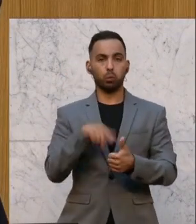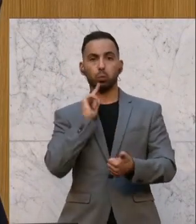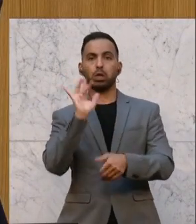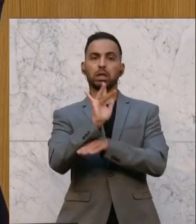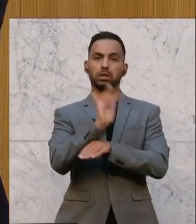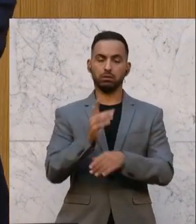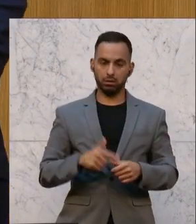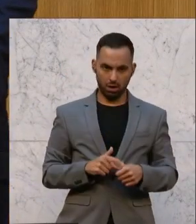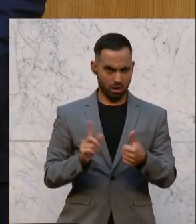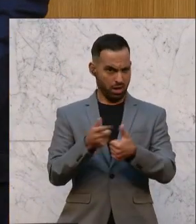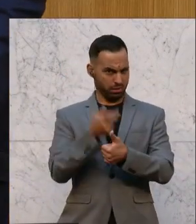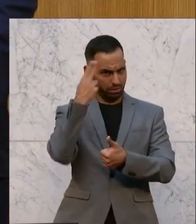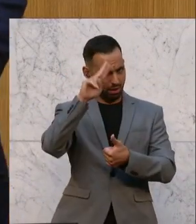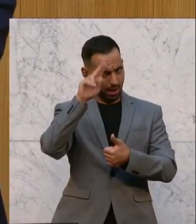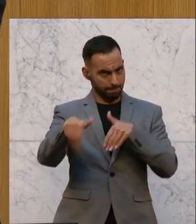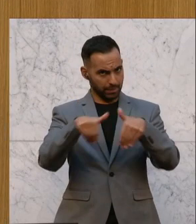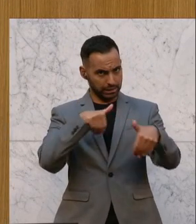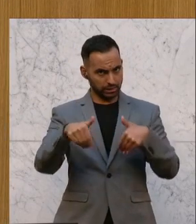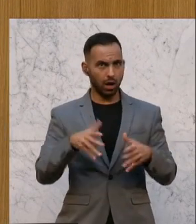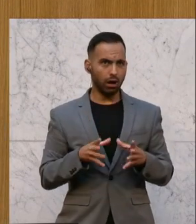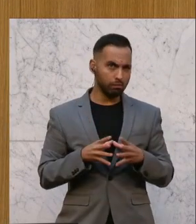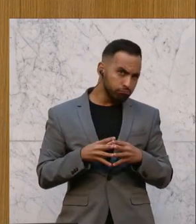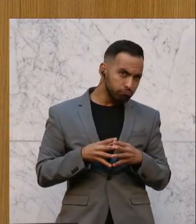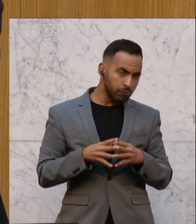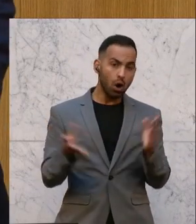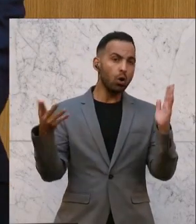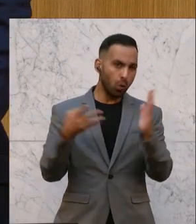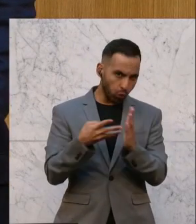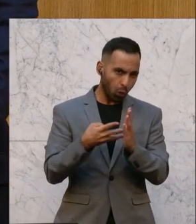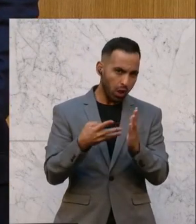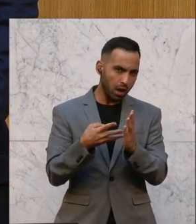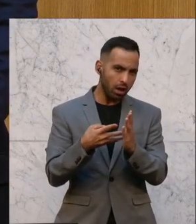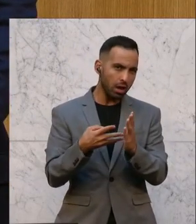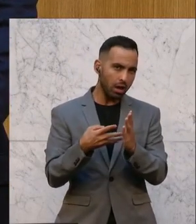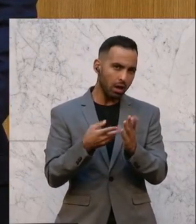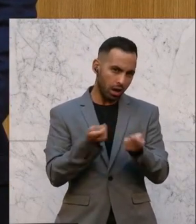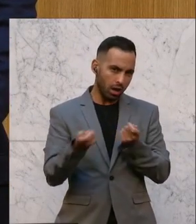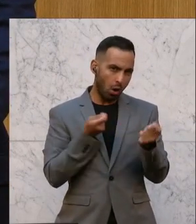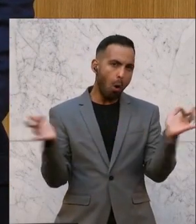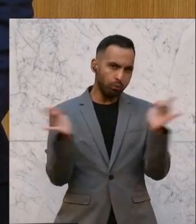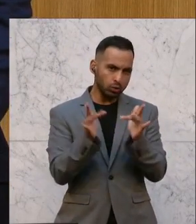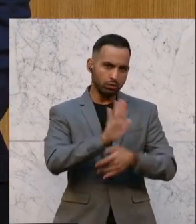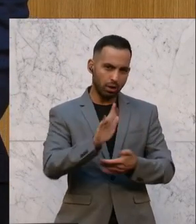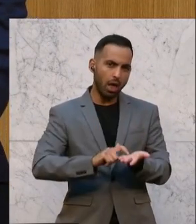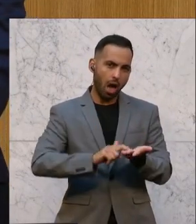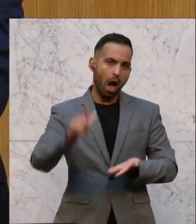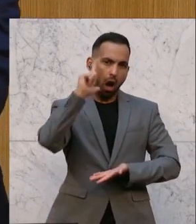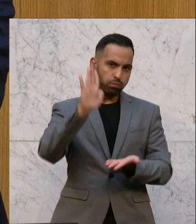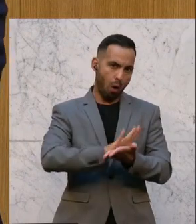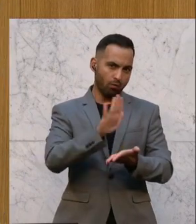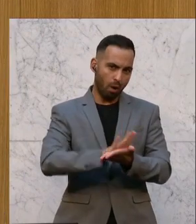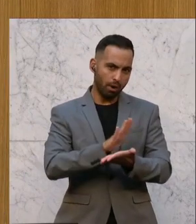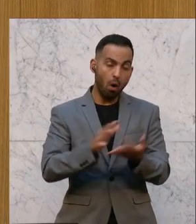Also erstens einmal, Herr Minister, ist zu kontrollieren die Kernaufgabe der Opposition. Und